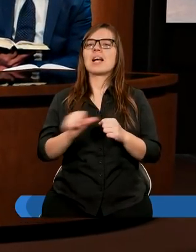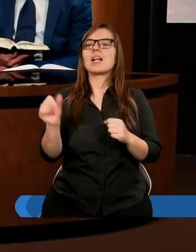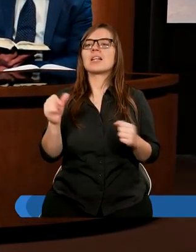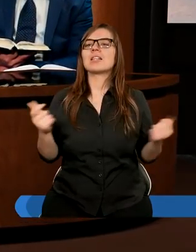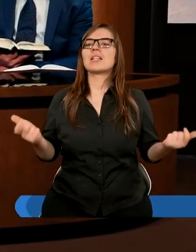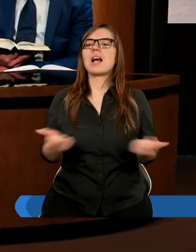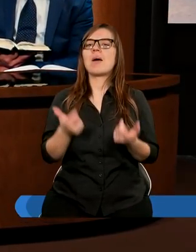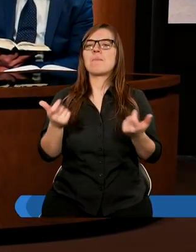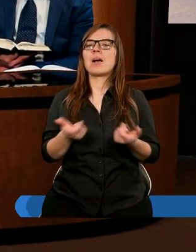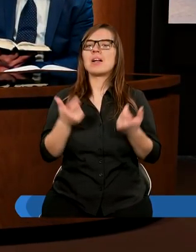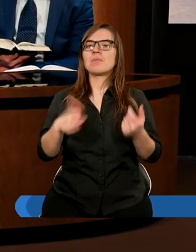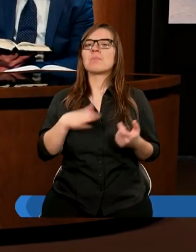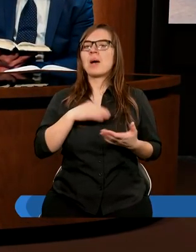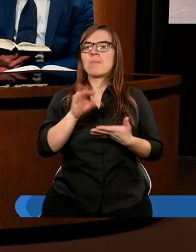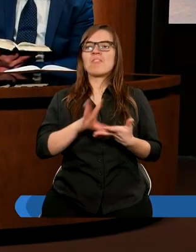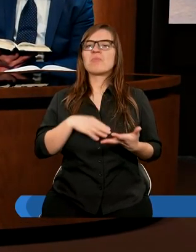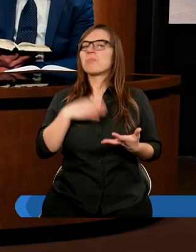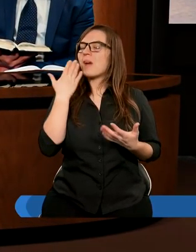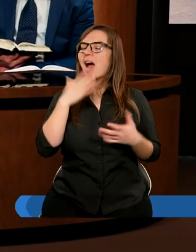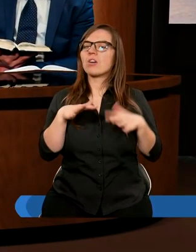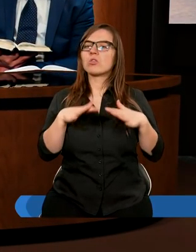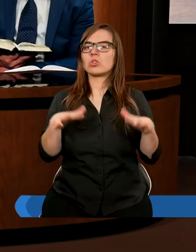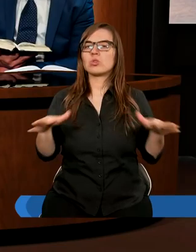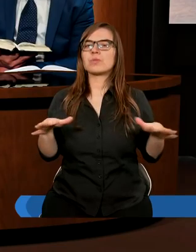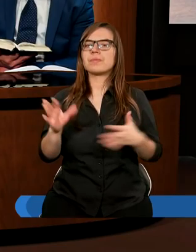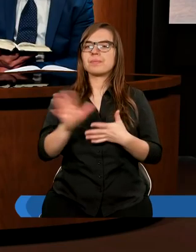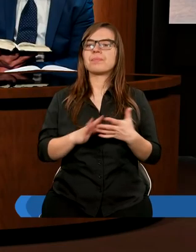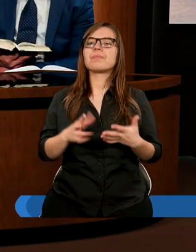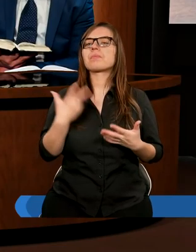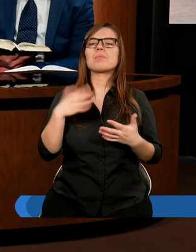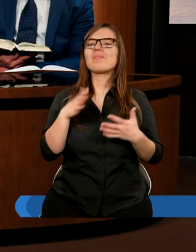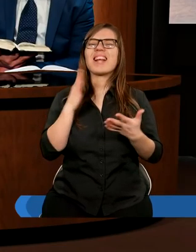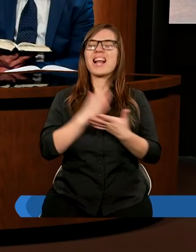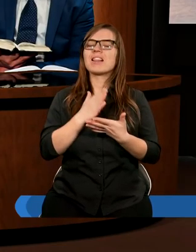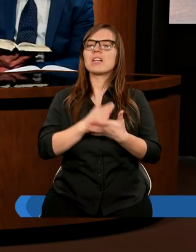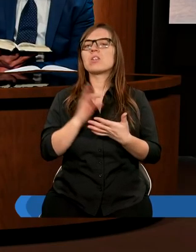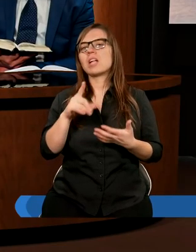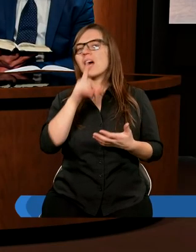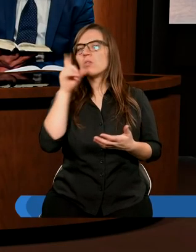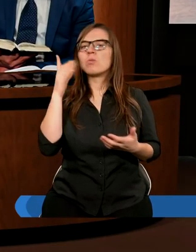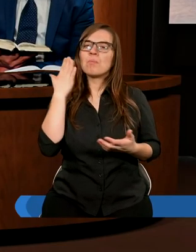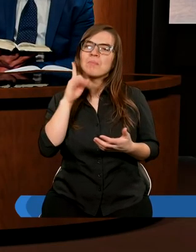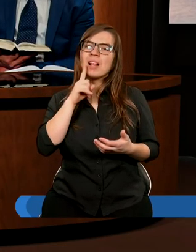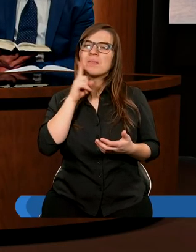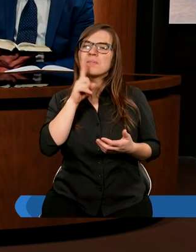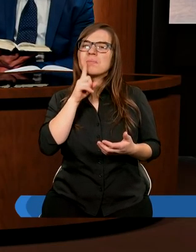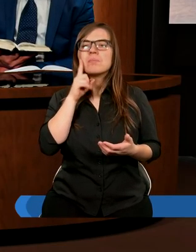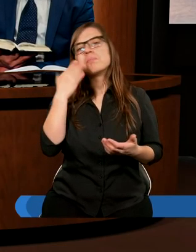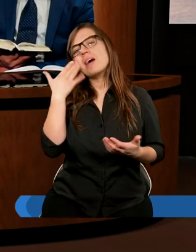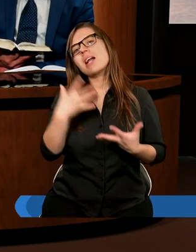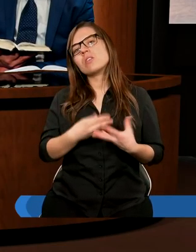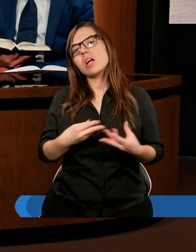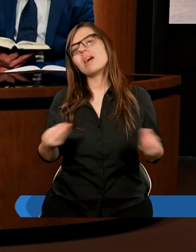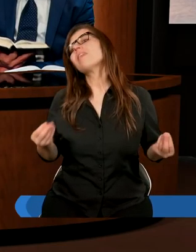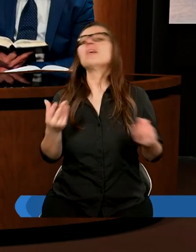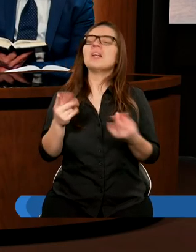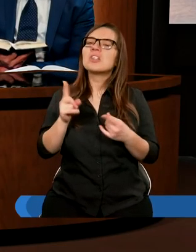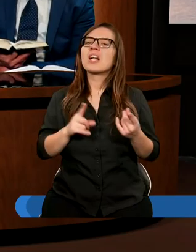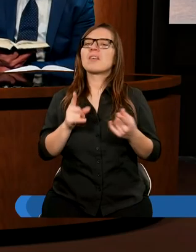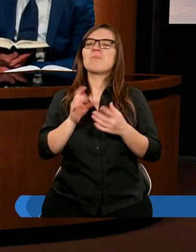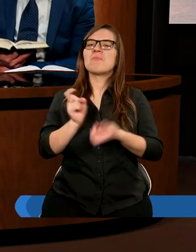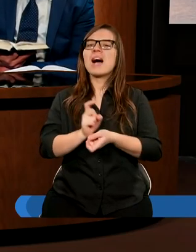jest niebezpieczne, mamy w Piśmie Świętym bardzo wiele. I dotyczy to nie tylko takich ludzi naprawdę bardzo, bardzo zagubionych, tylko wręcz przeciwnie.